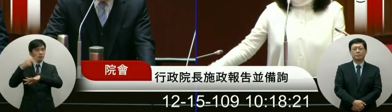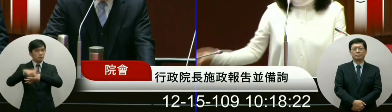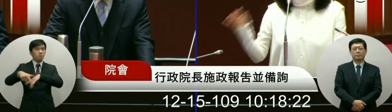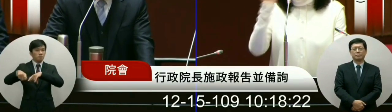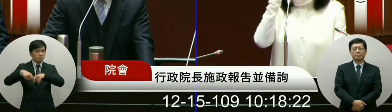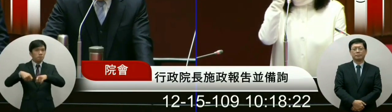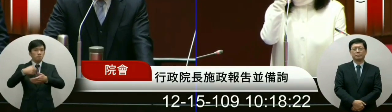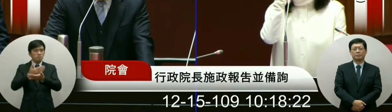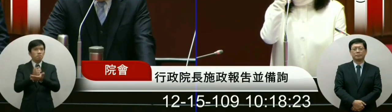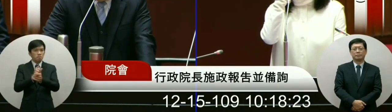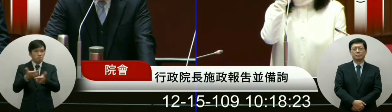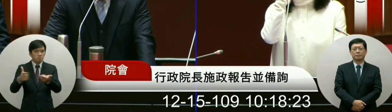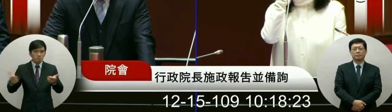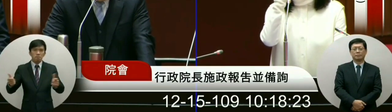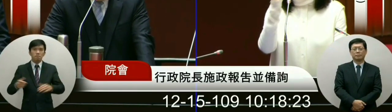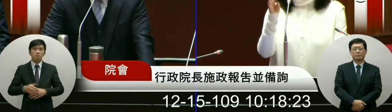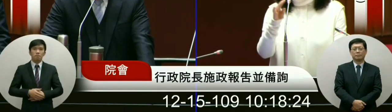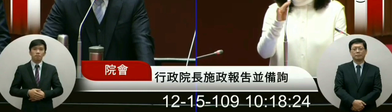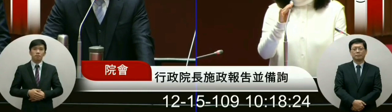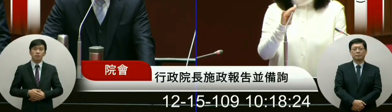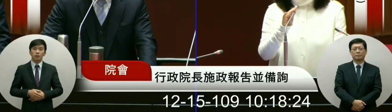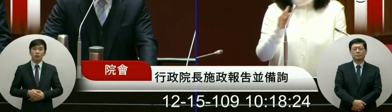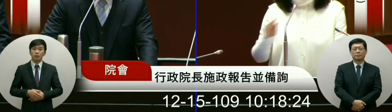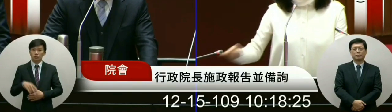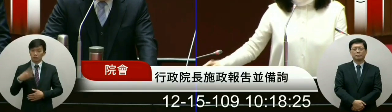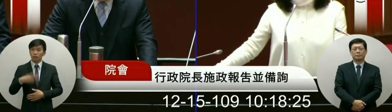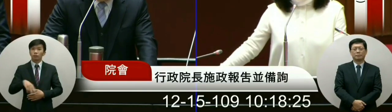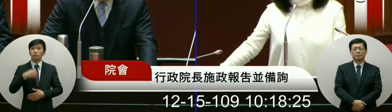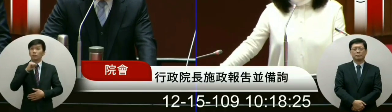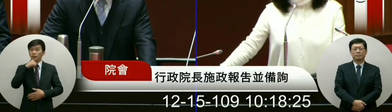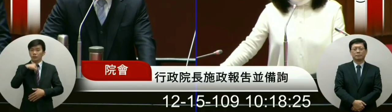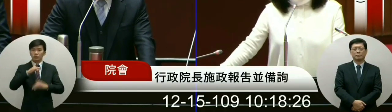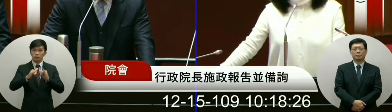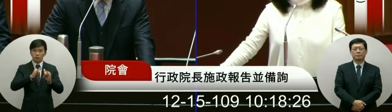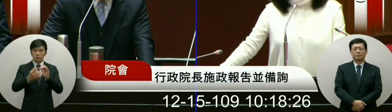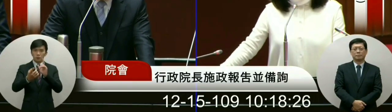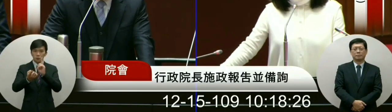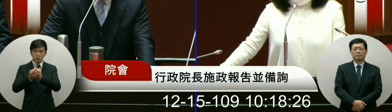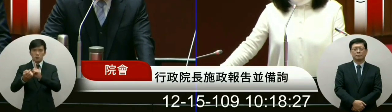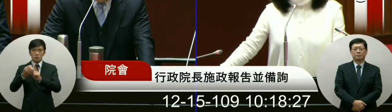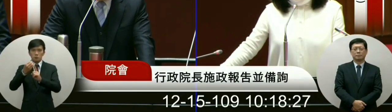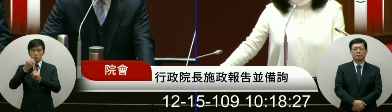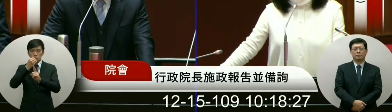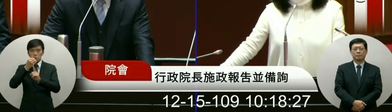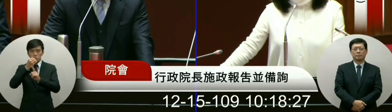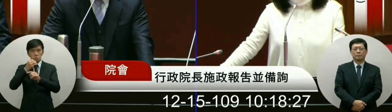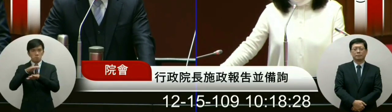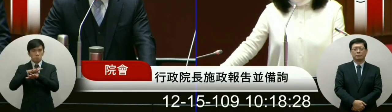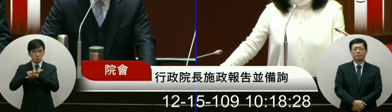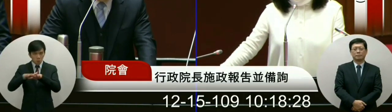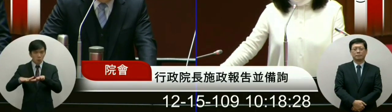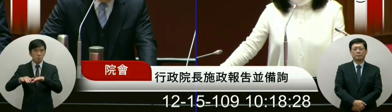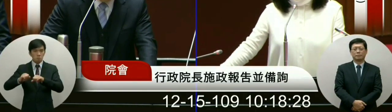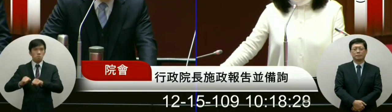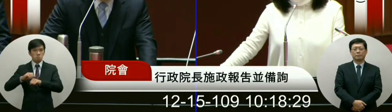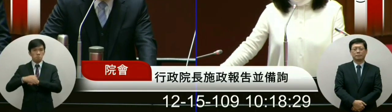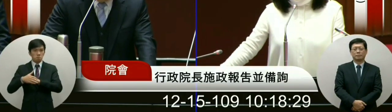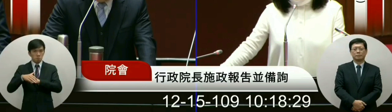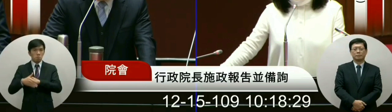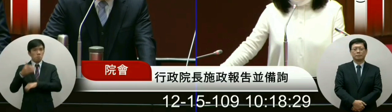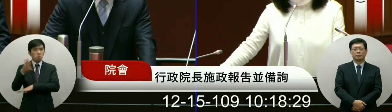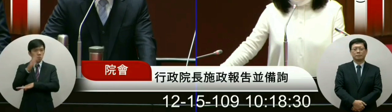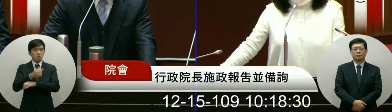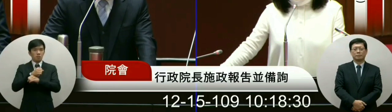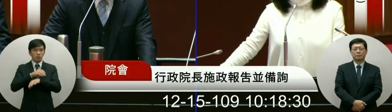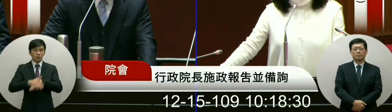方面面，也看出整体国人对于食安的要求，政府不敢松懈。